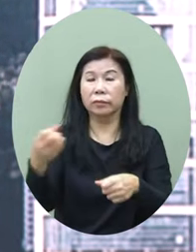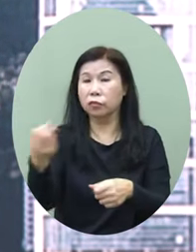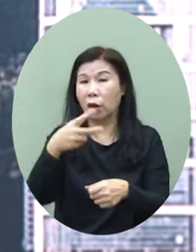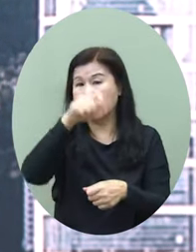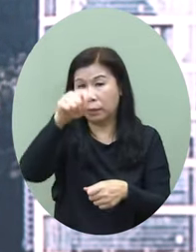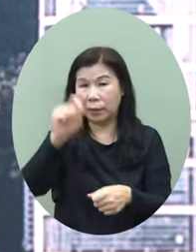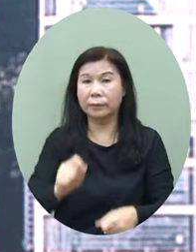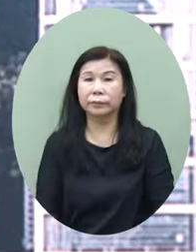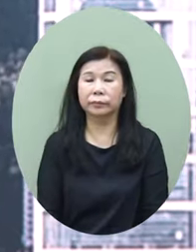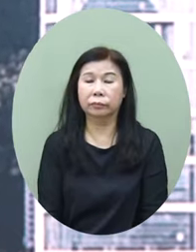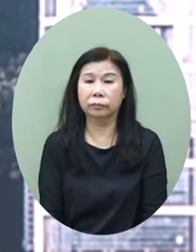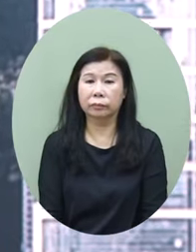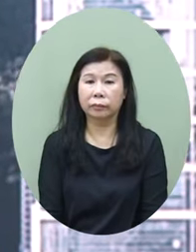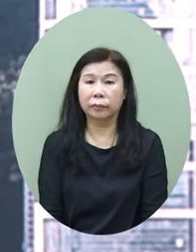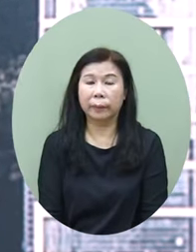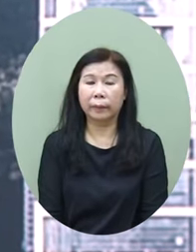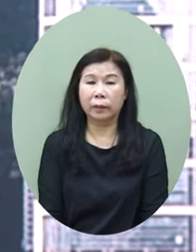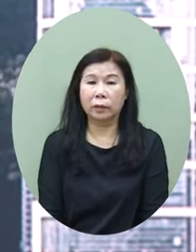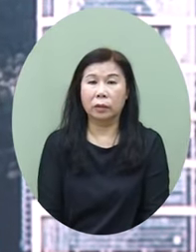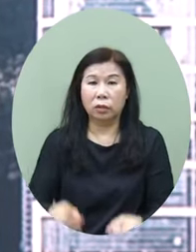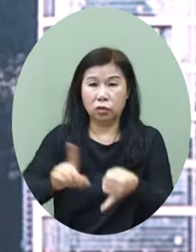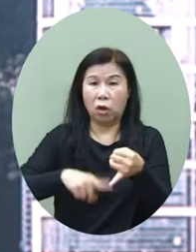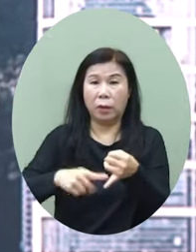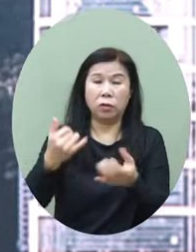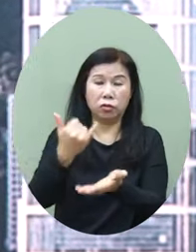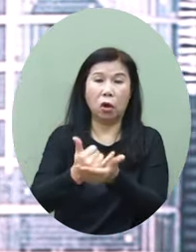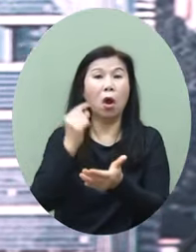問後排大眼鏡的置記者